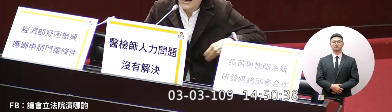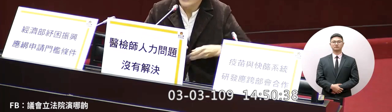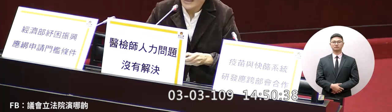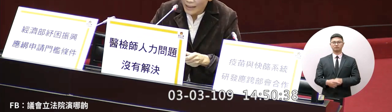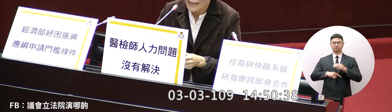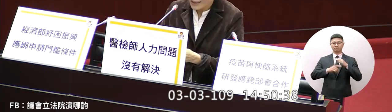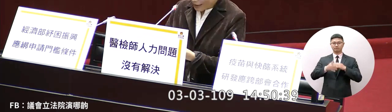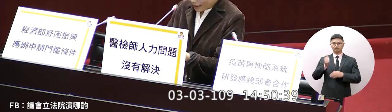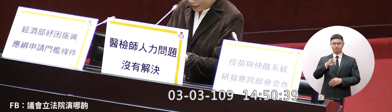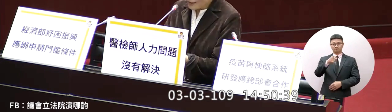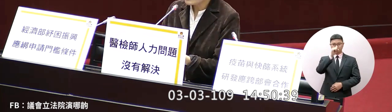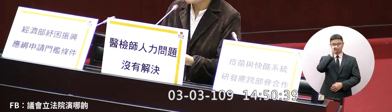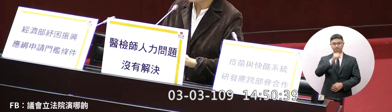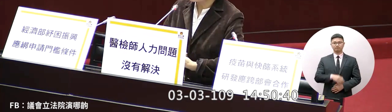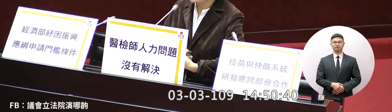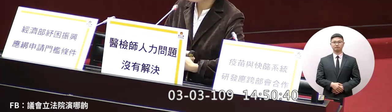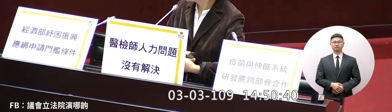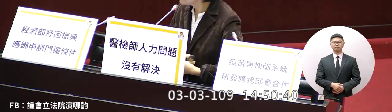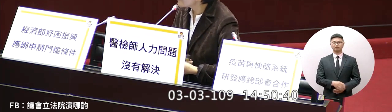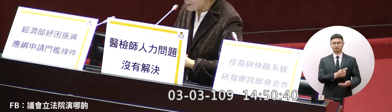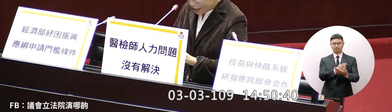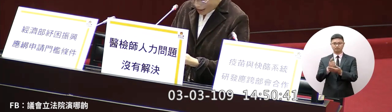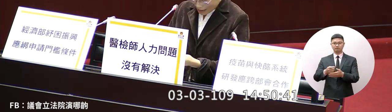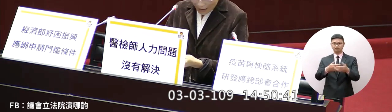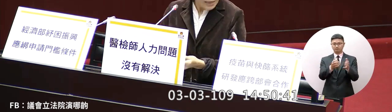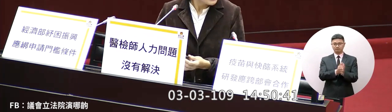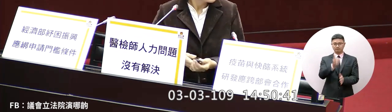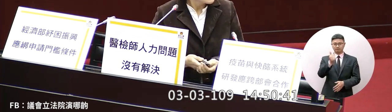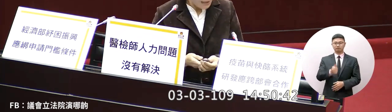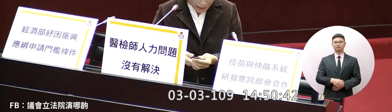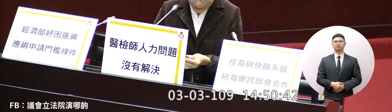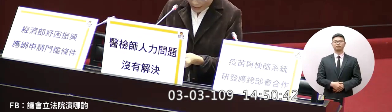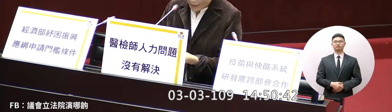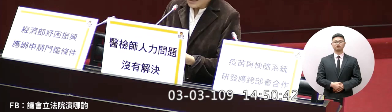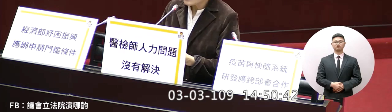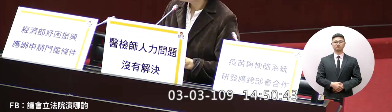院长你好。 委员你好。 各位部长好，大家好。